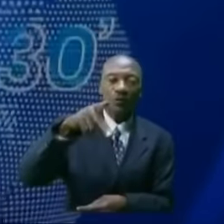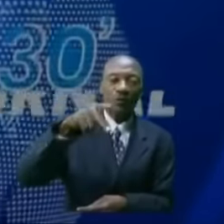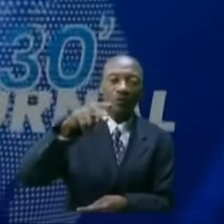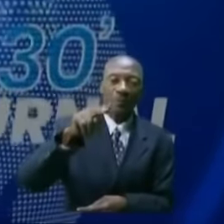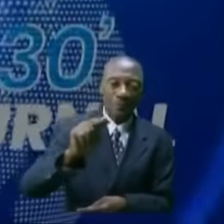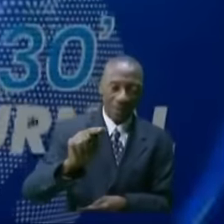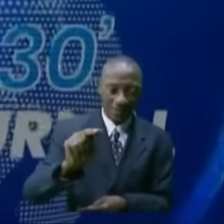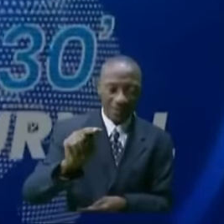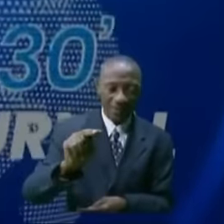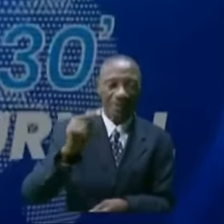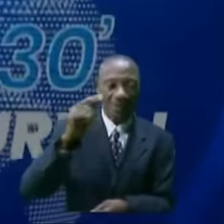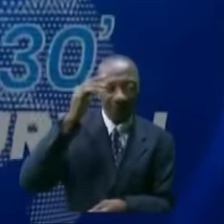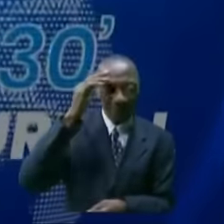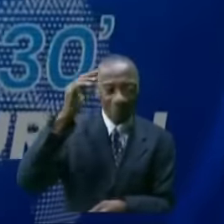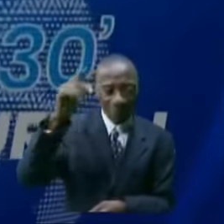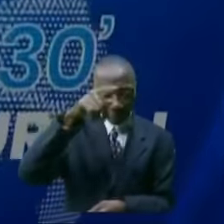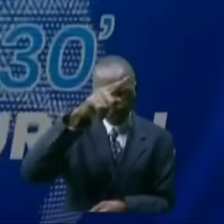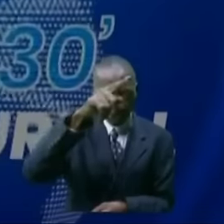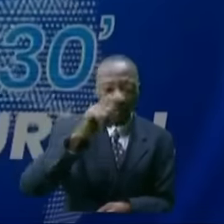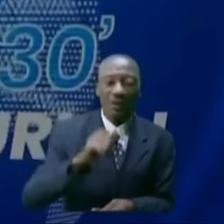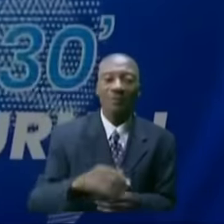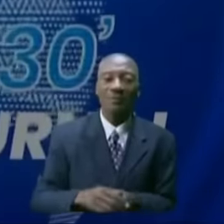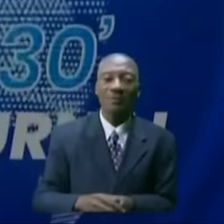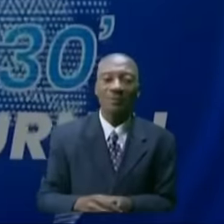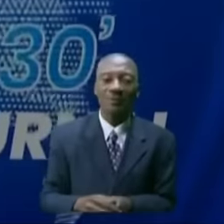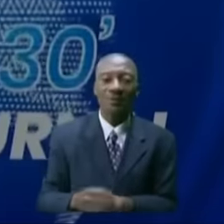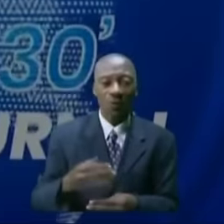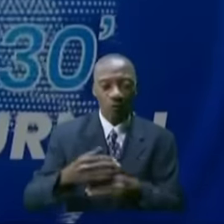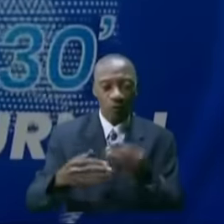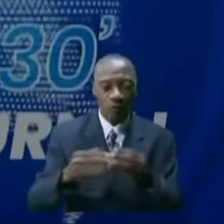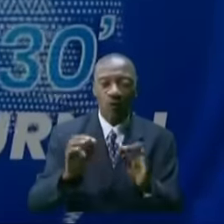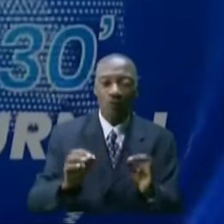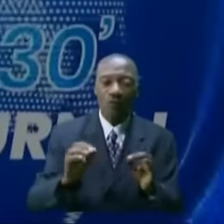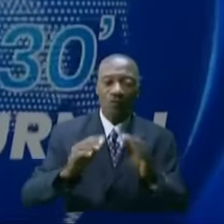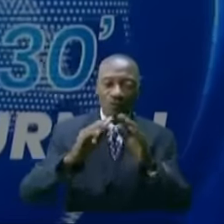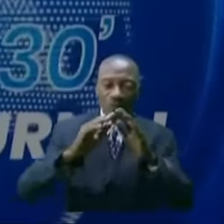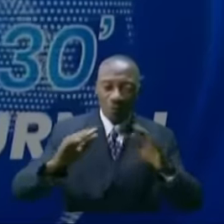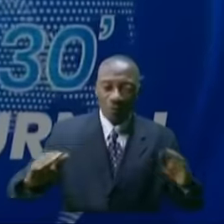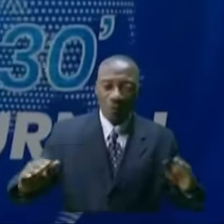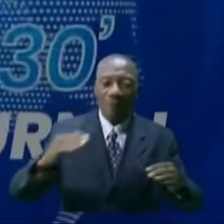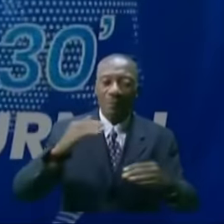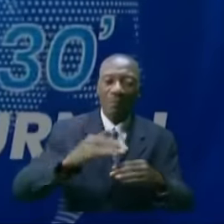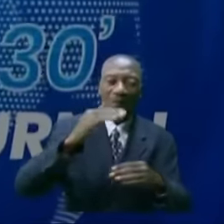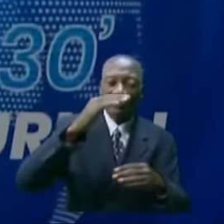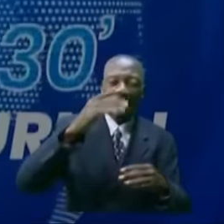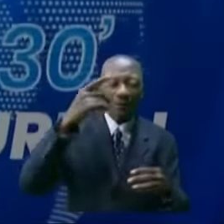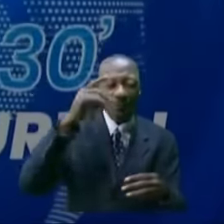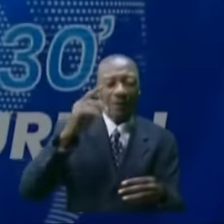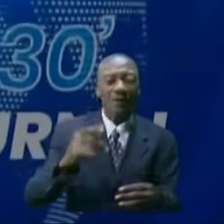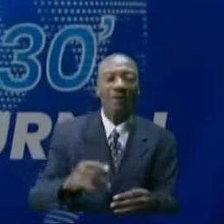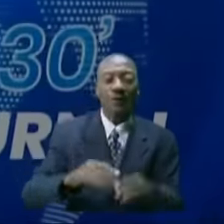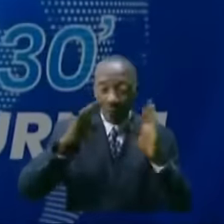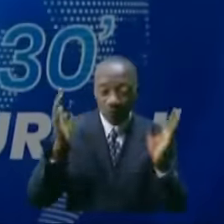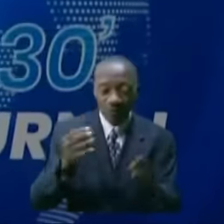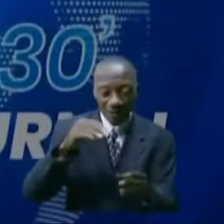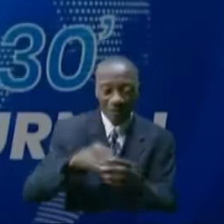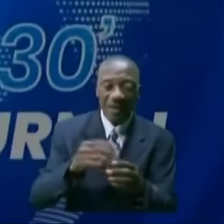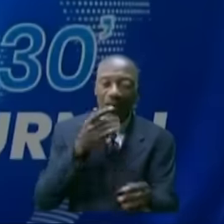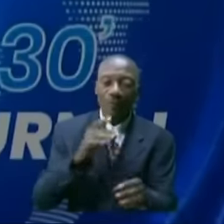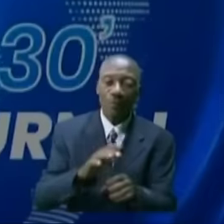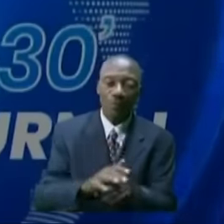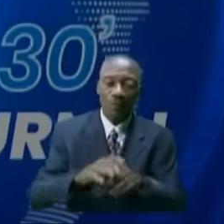travaux et de réhabilitation et construction des nouvelles infrastructures vient matérialiser la promesse de